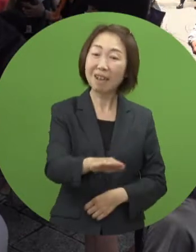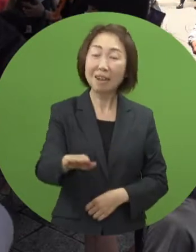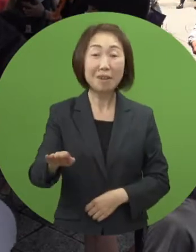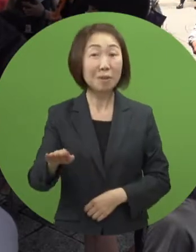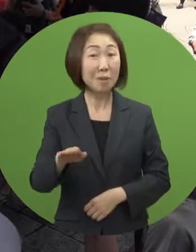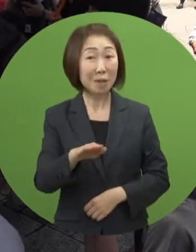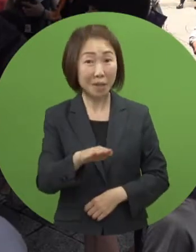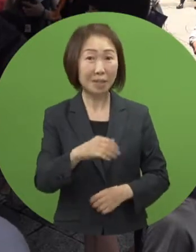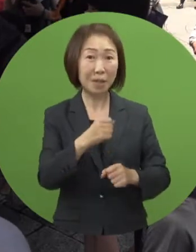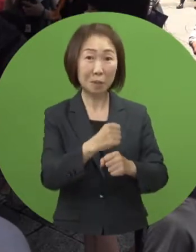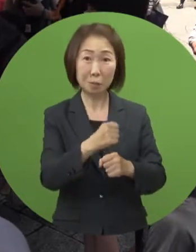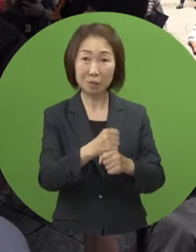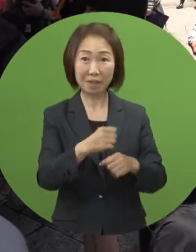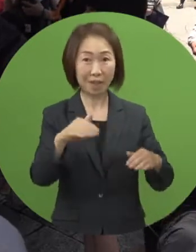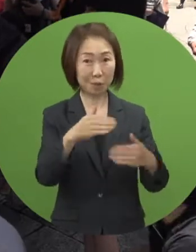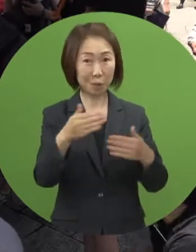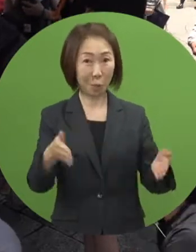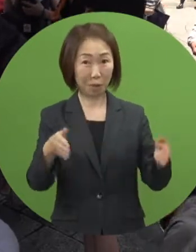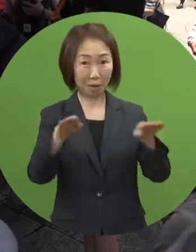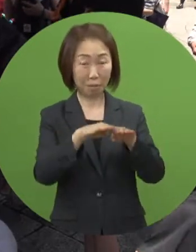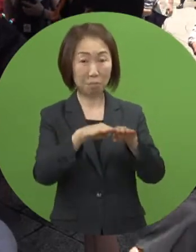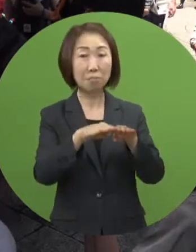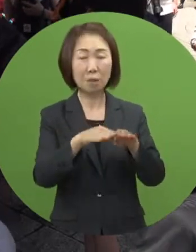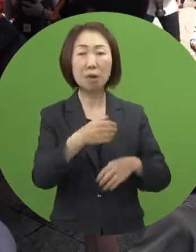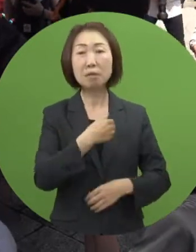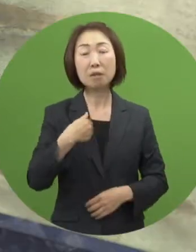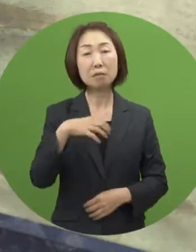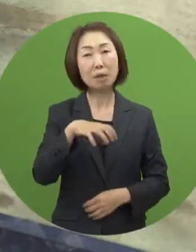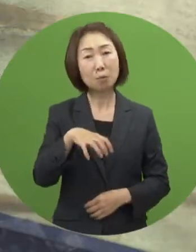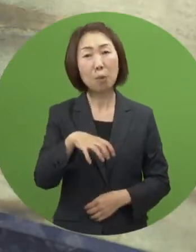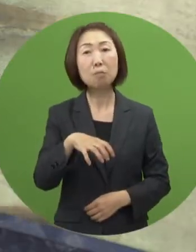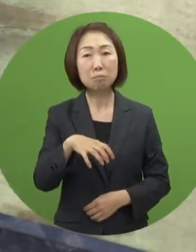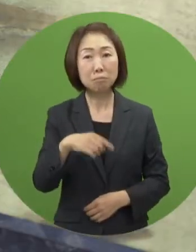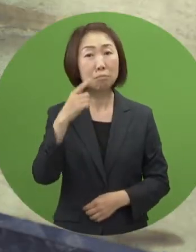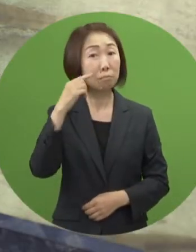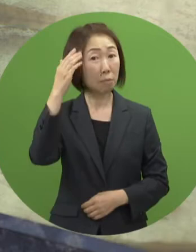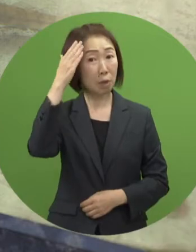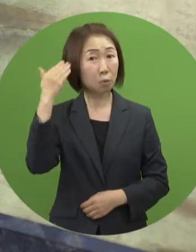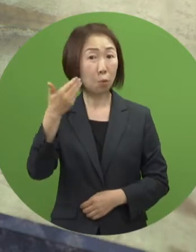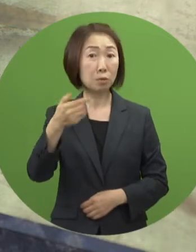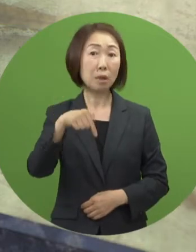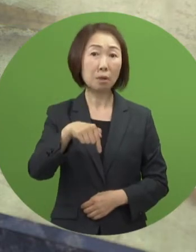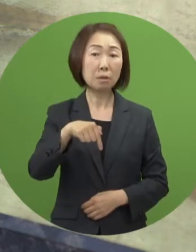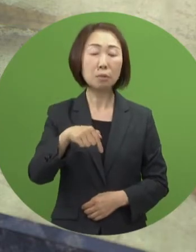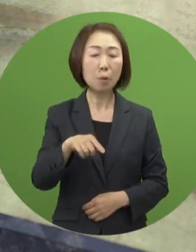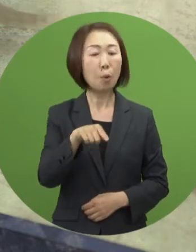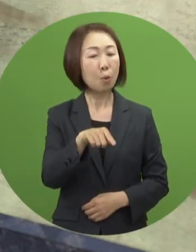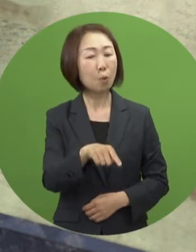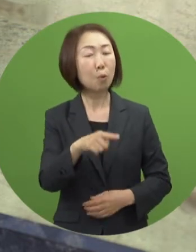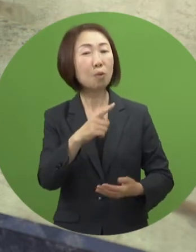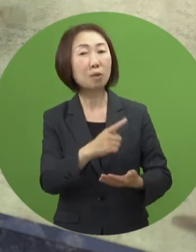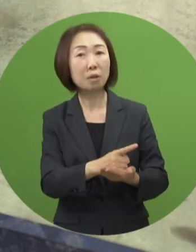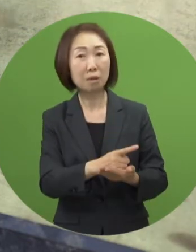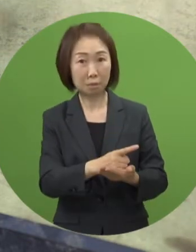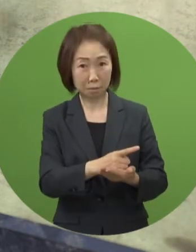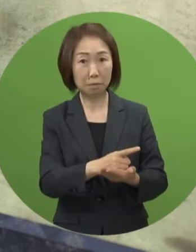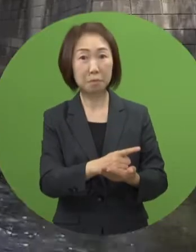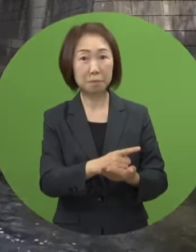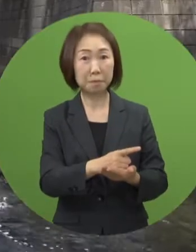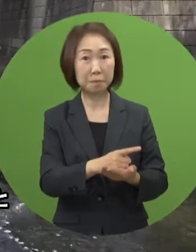彼ら彼女らが作った水族館、そういうことができる場所が目黒区ではここにしかないわけです